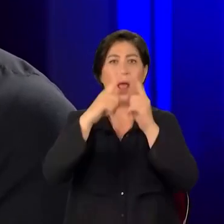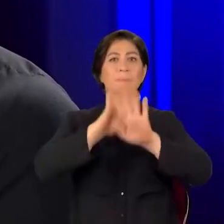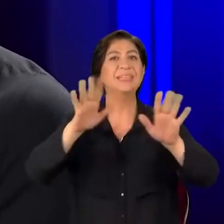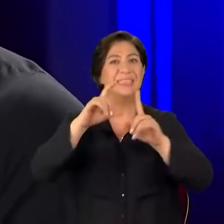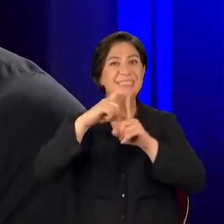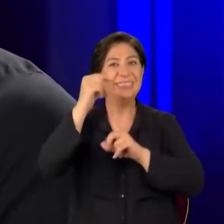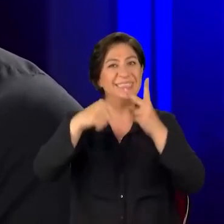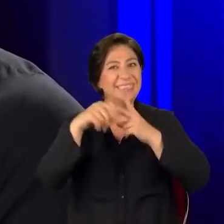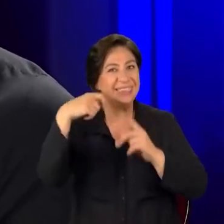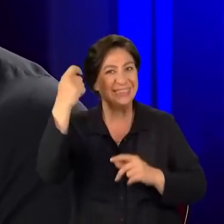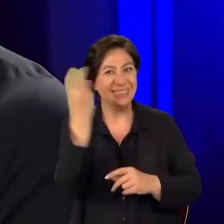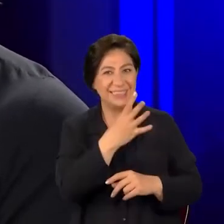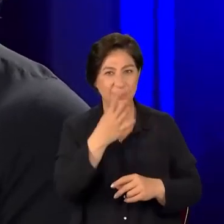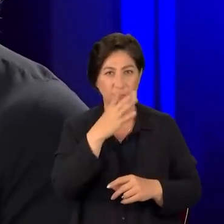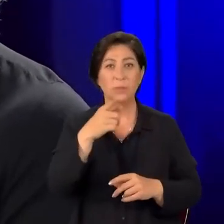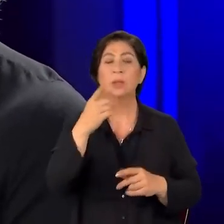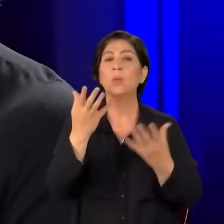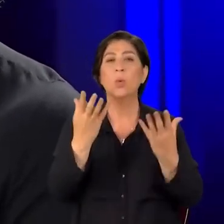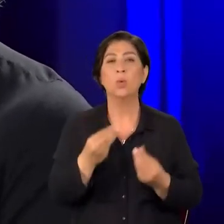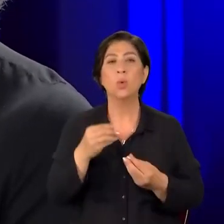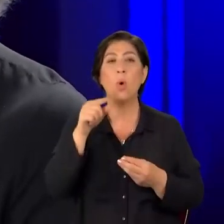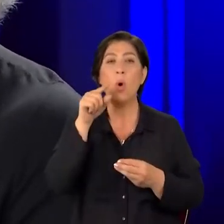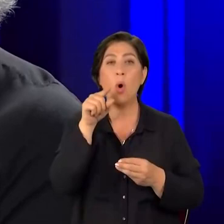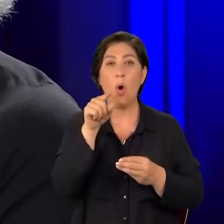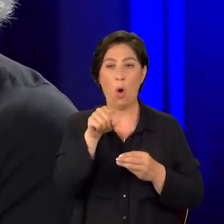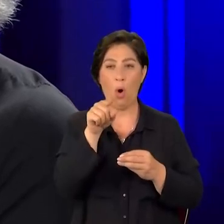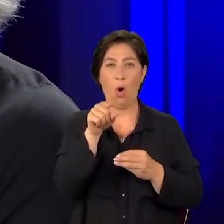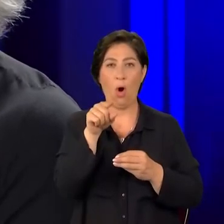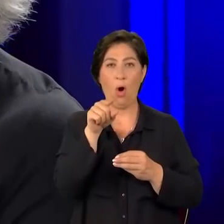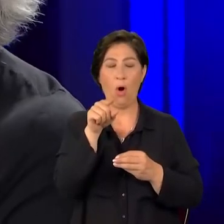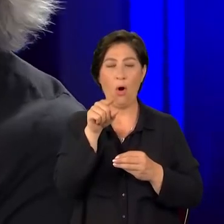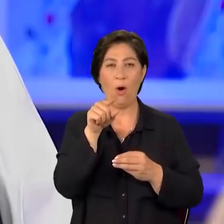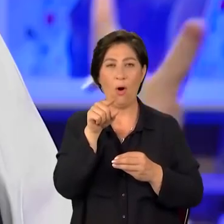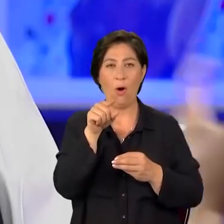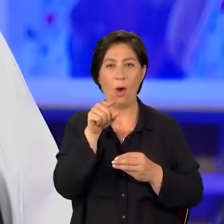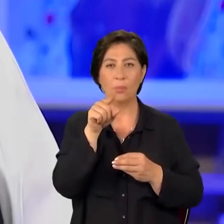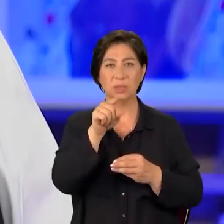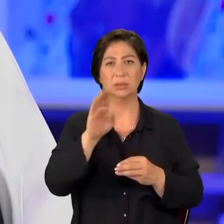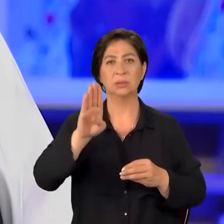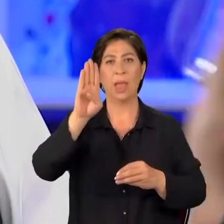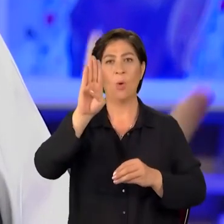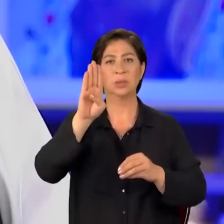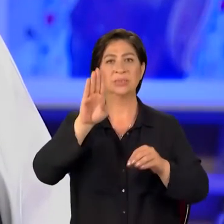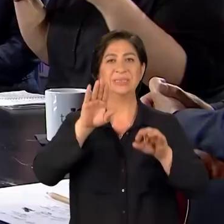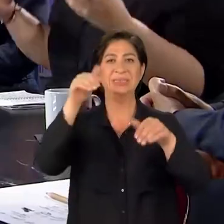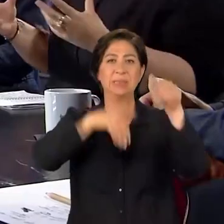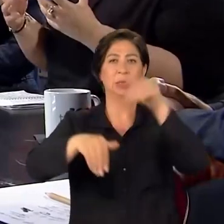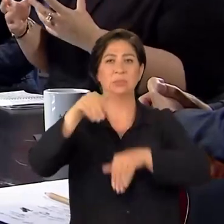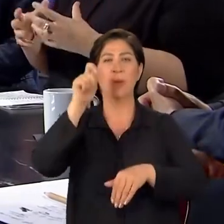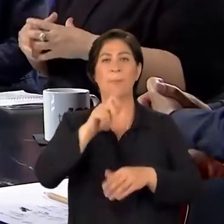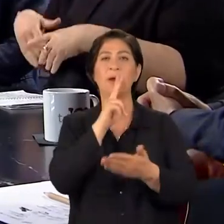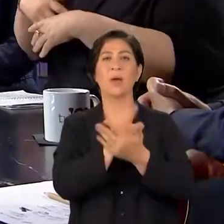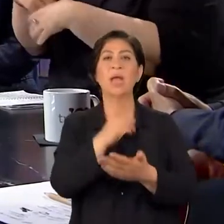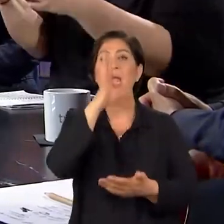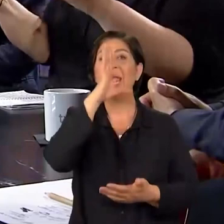final yaptı. Fakat final yaparken şöyle bir şey oldu. Dedi ki yani o ailenin işte kim birden bir demokratik bir seçim yapmaya